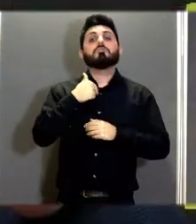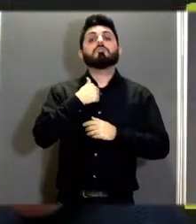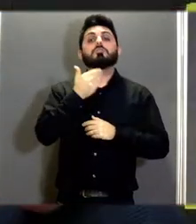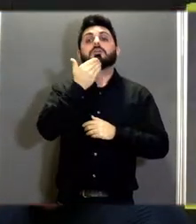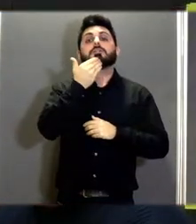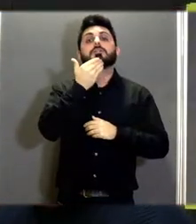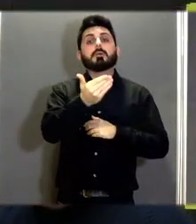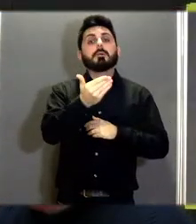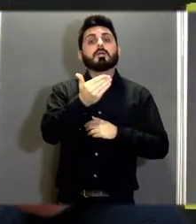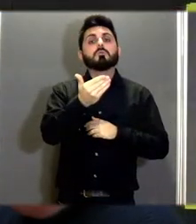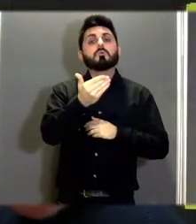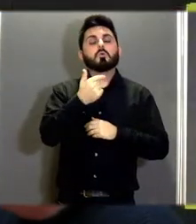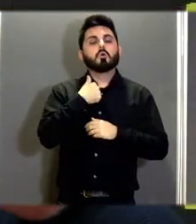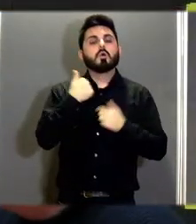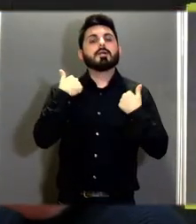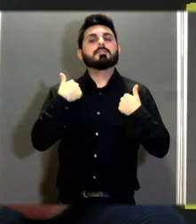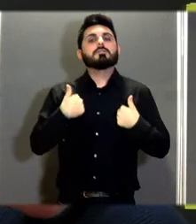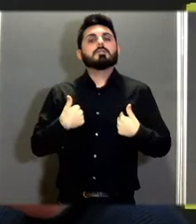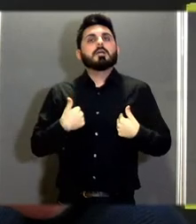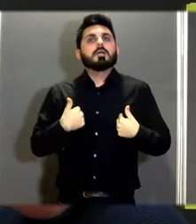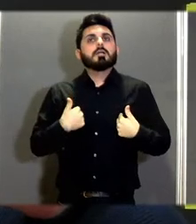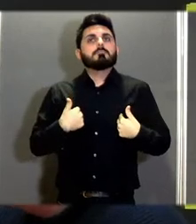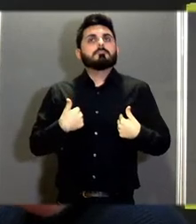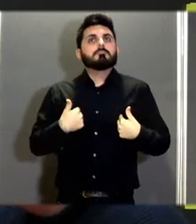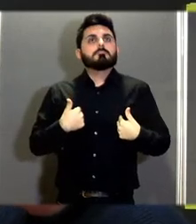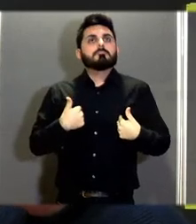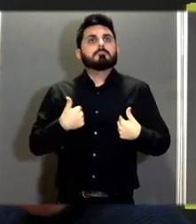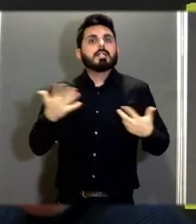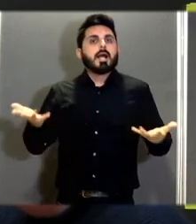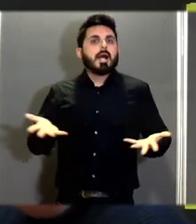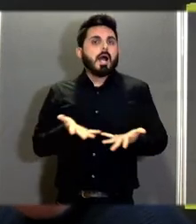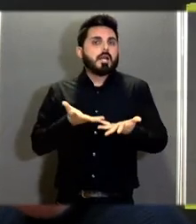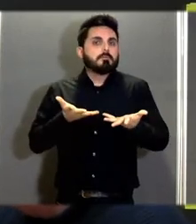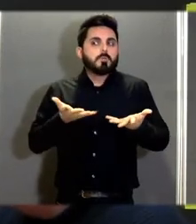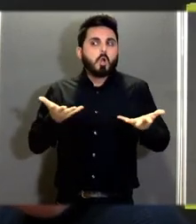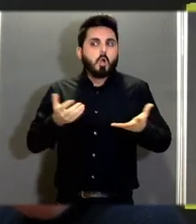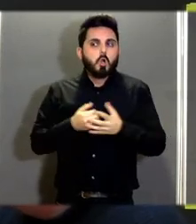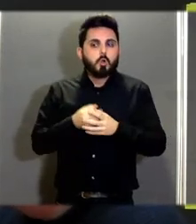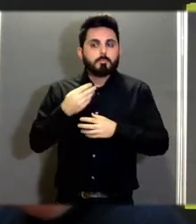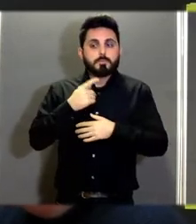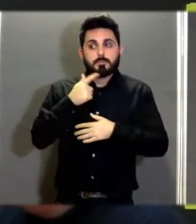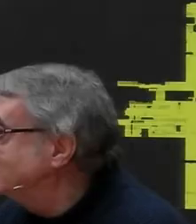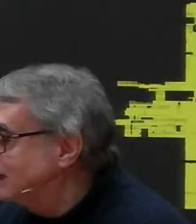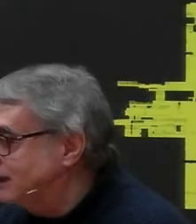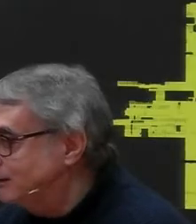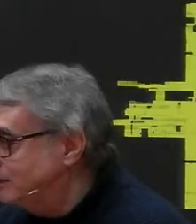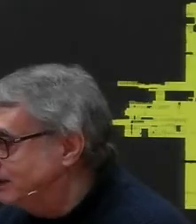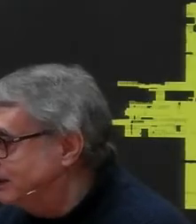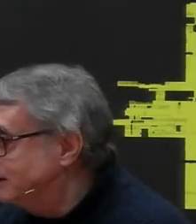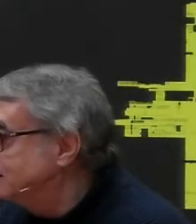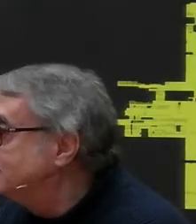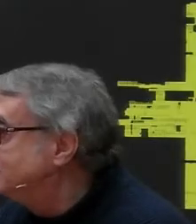en quin estat anímic vegeu el país i què penseu que és el més fonamental